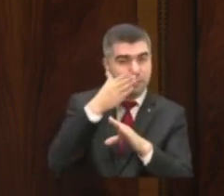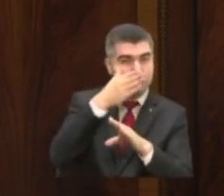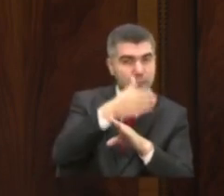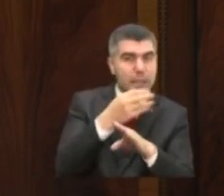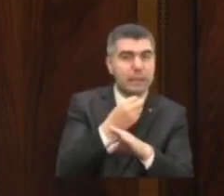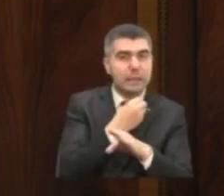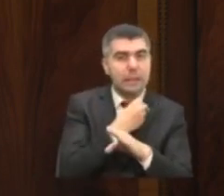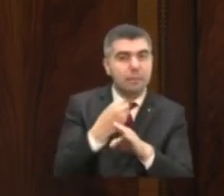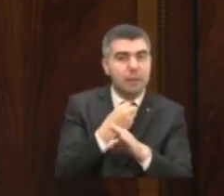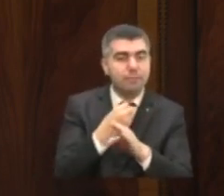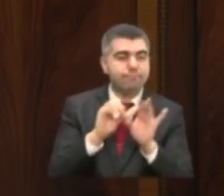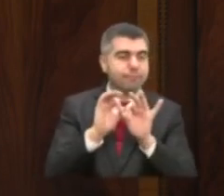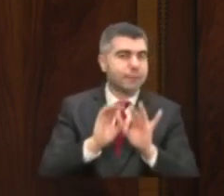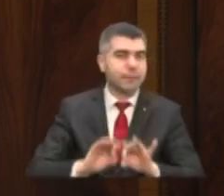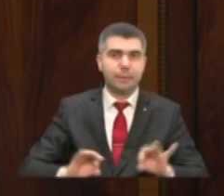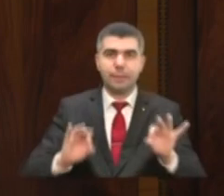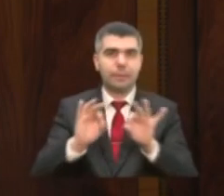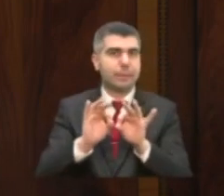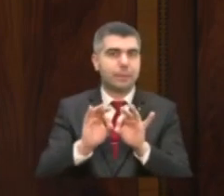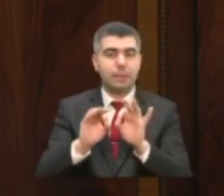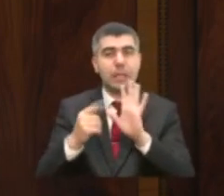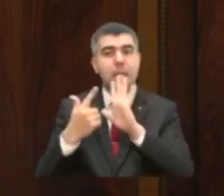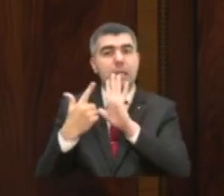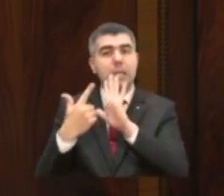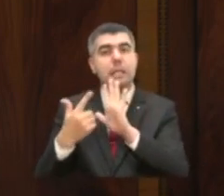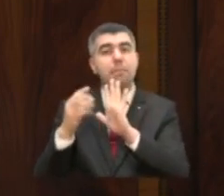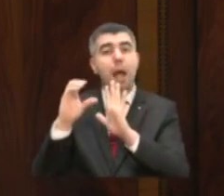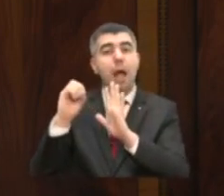في الحضيض مقابل 7000 عاطل ديال الأطباء،